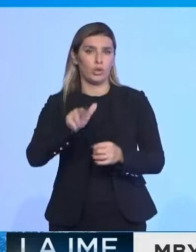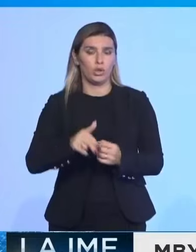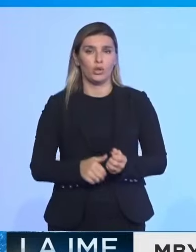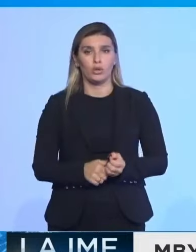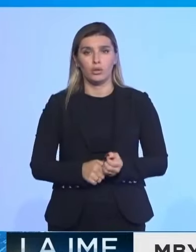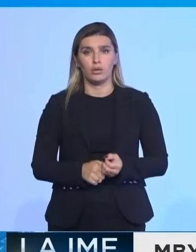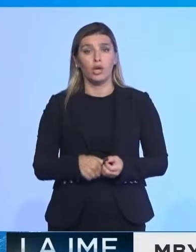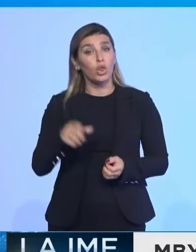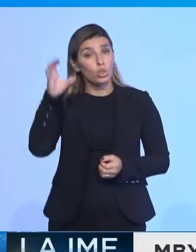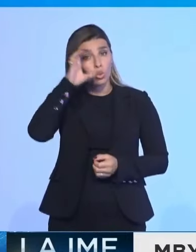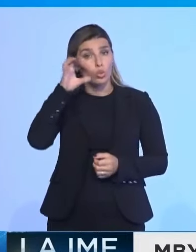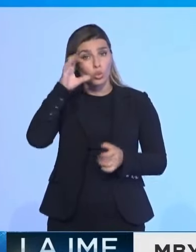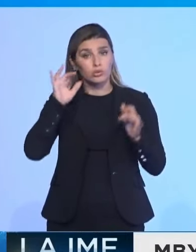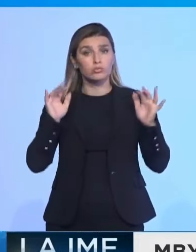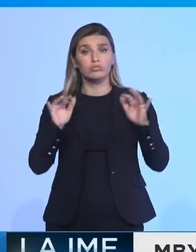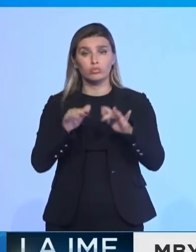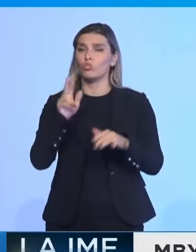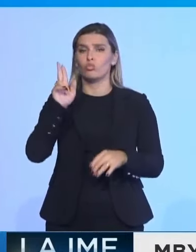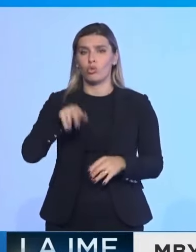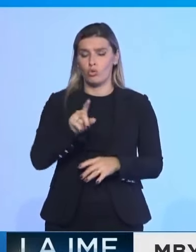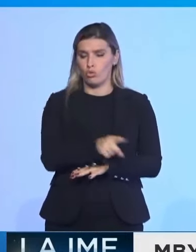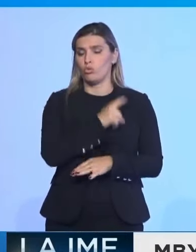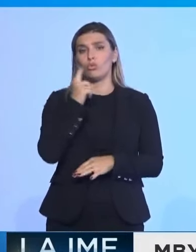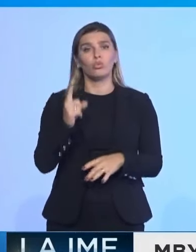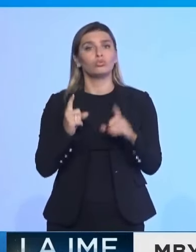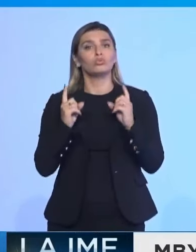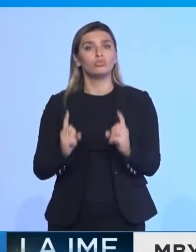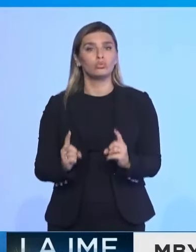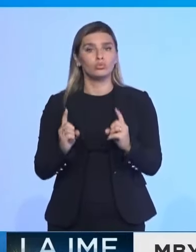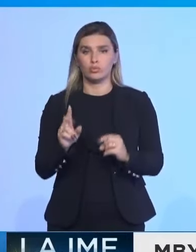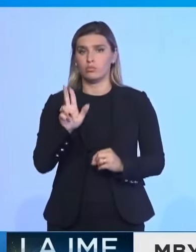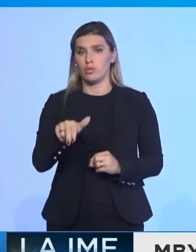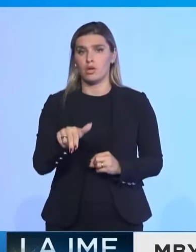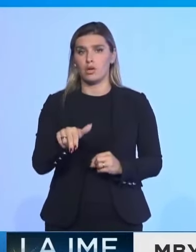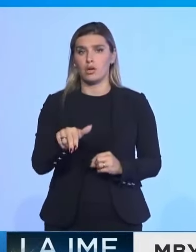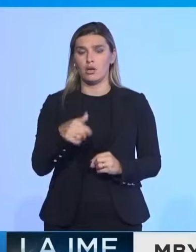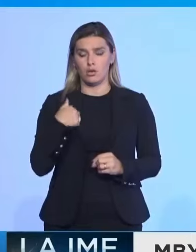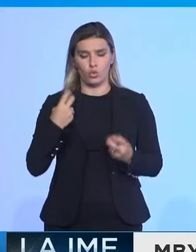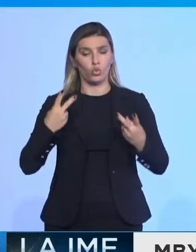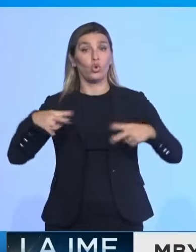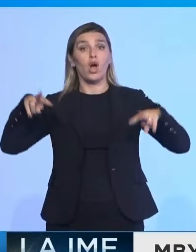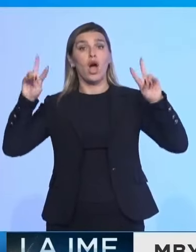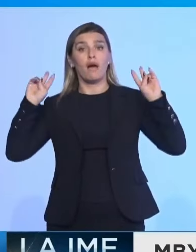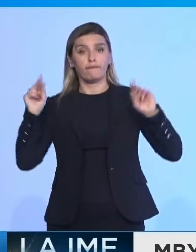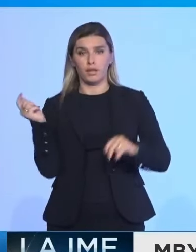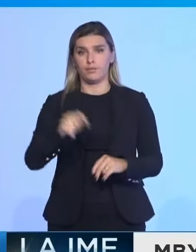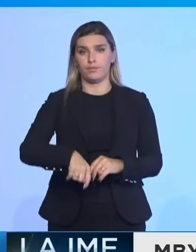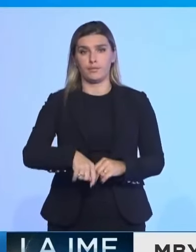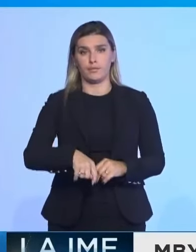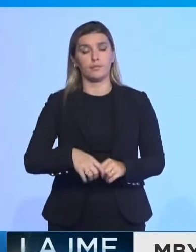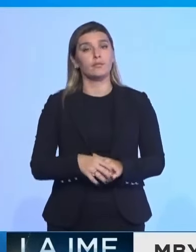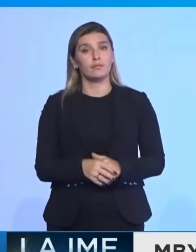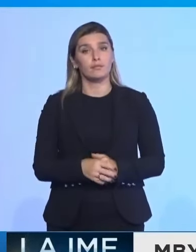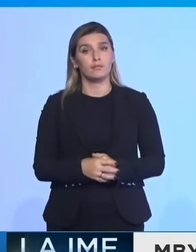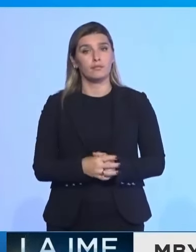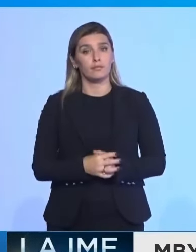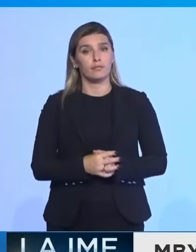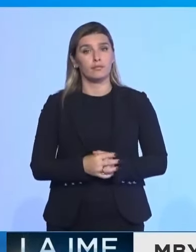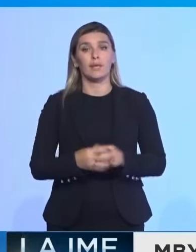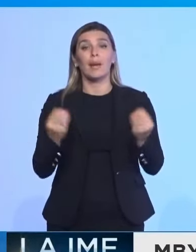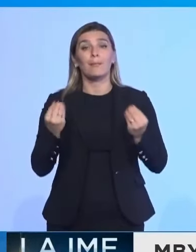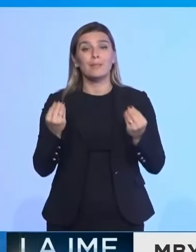turist? Ka pe që kom vartë, unë ka pas vartë, po, por kom vartë që dyjave. Që dyjave? Për shkak